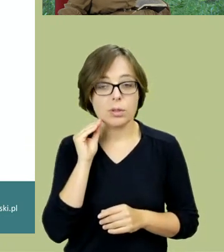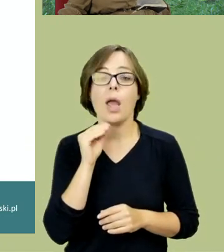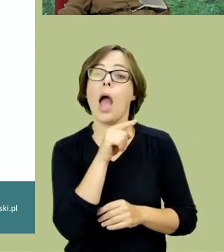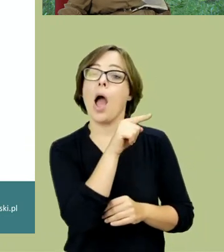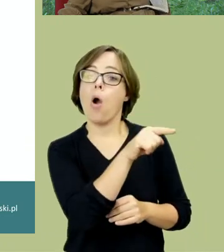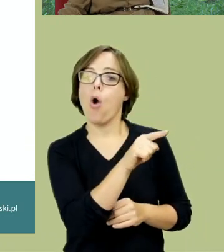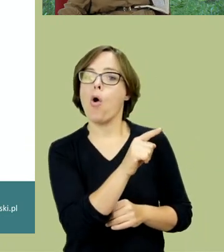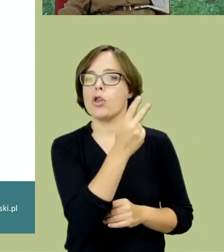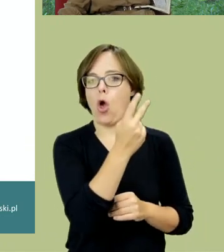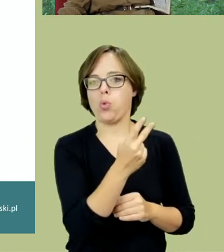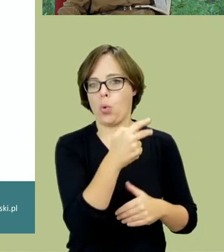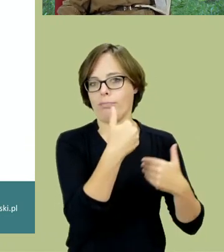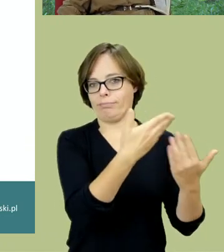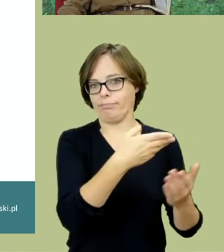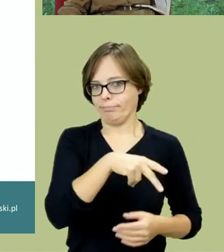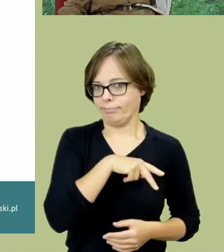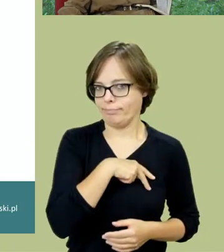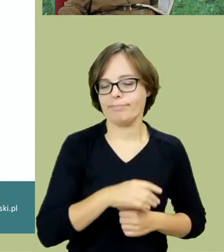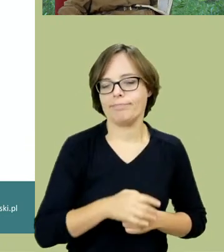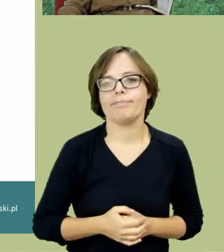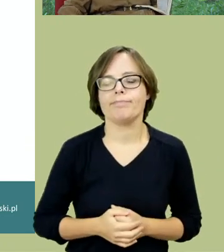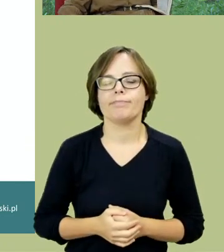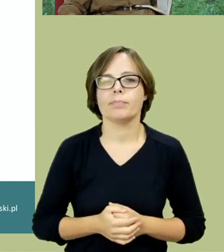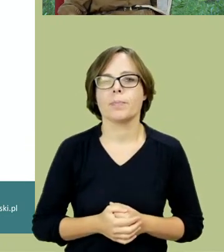był oczywiście Józef Piłsudski. Ale